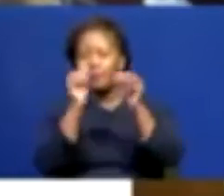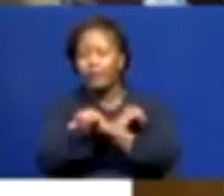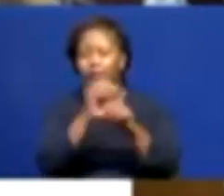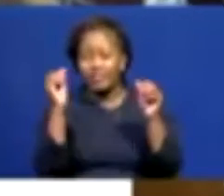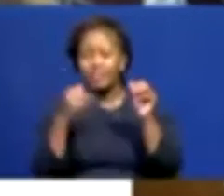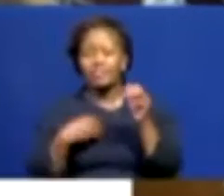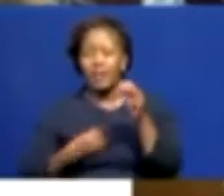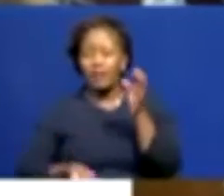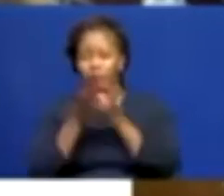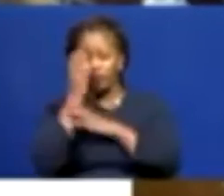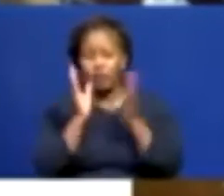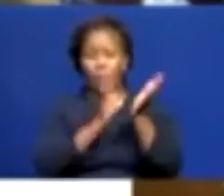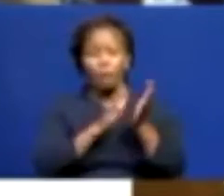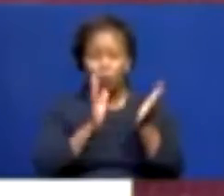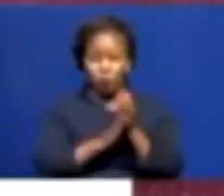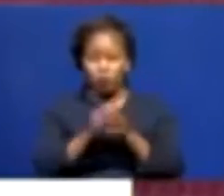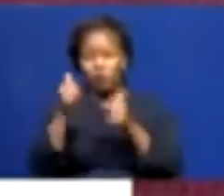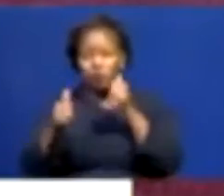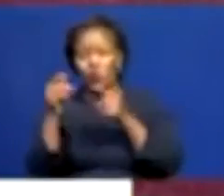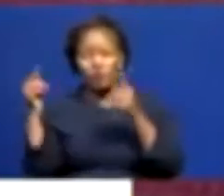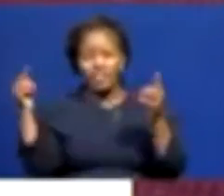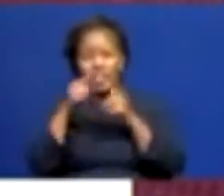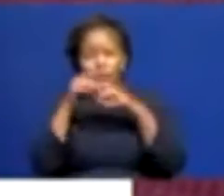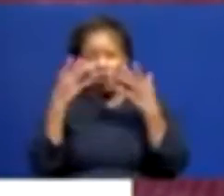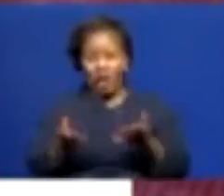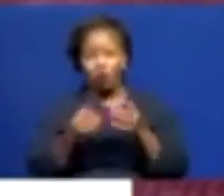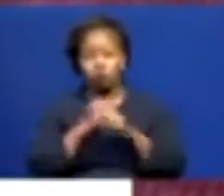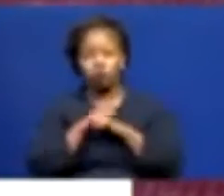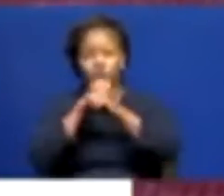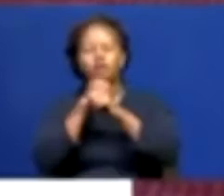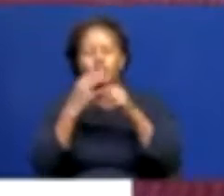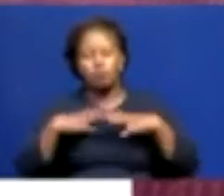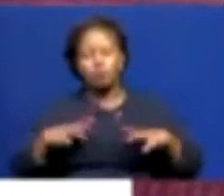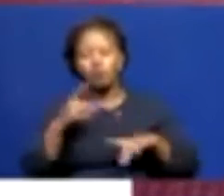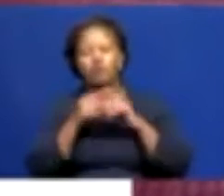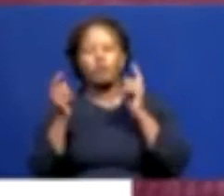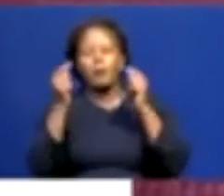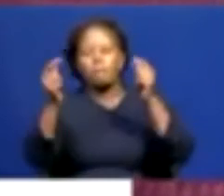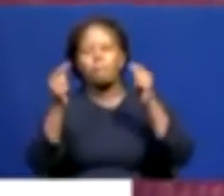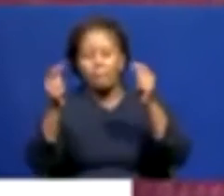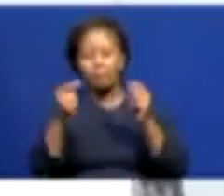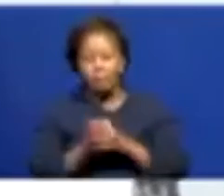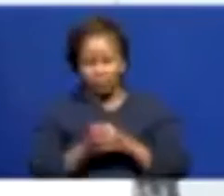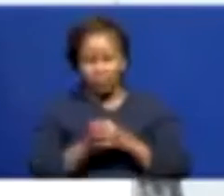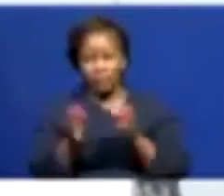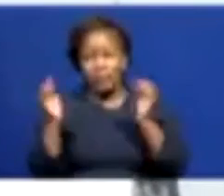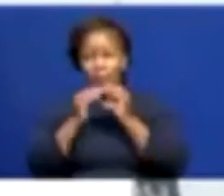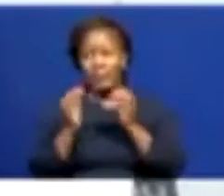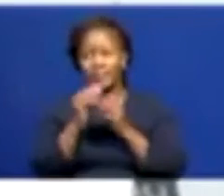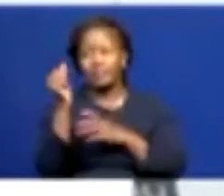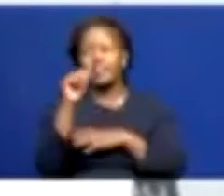na baadhi ya mapendekezo yenye lengo la kudhibiti maandamano yaliyopangwa na upinzani katika siku zijazo. Katika mkutano ulioandaliwa